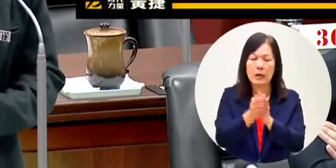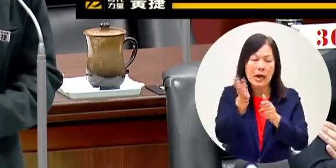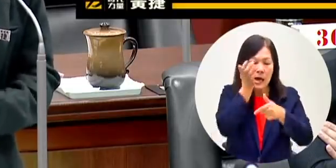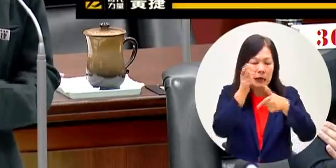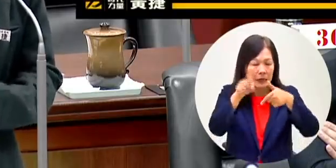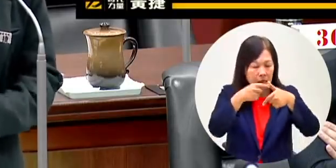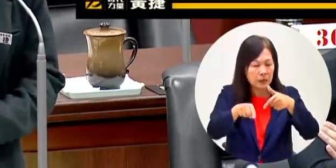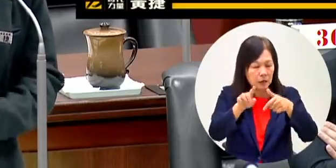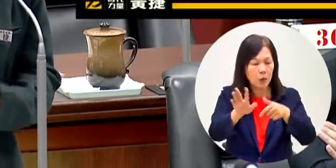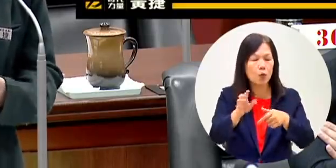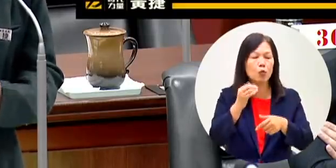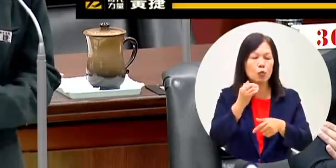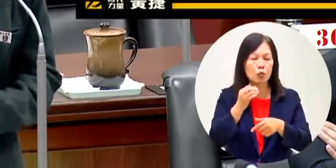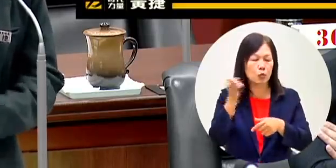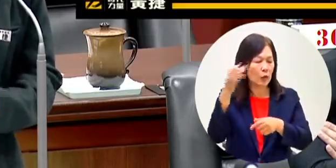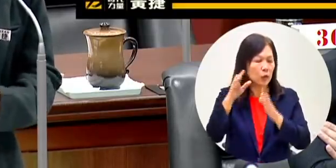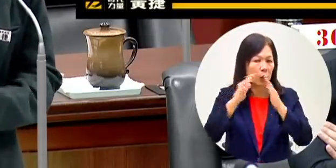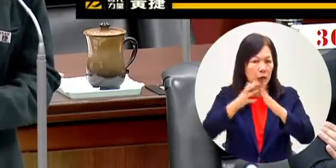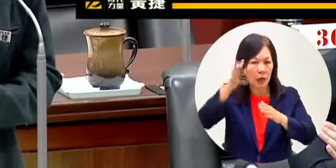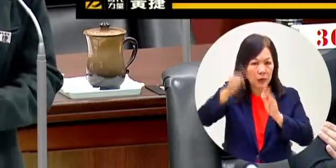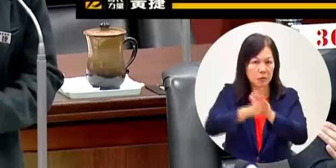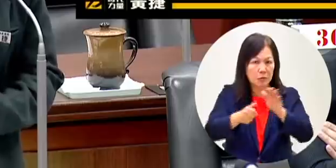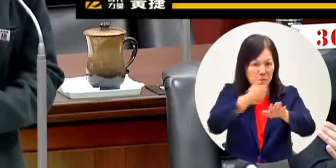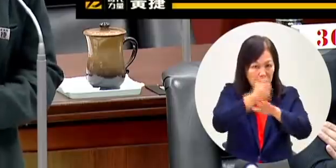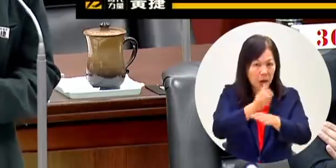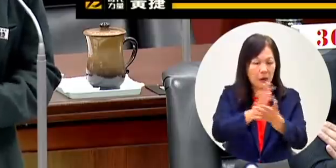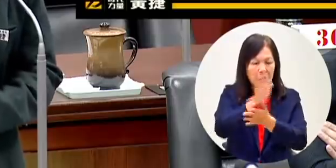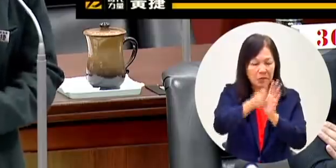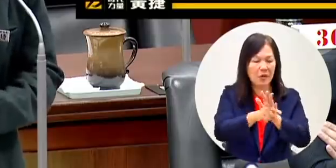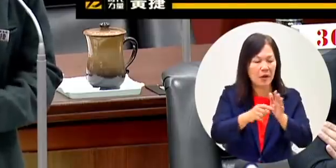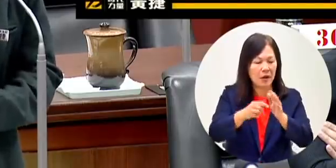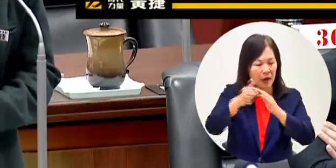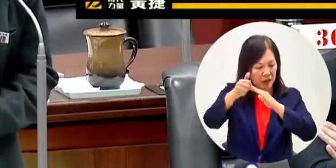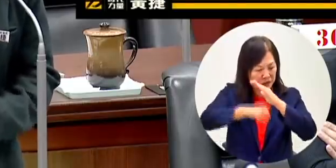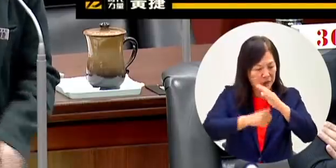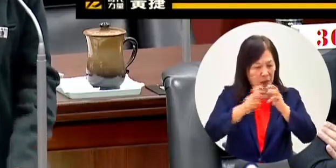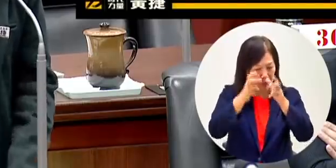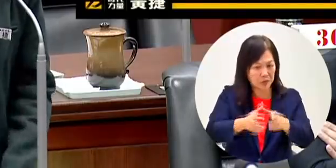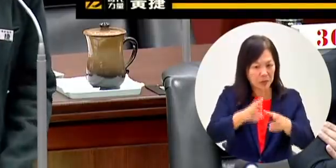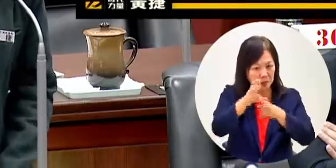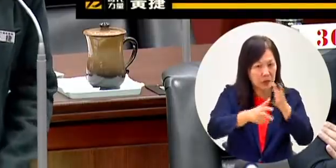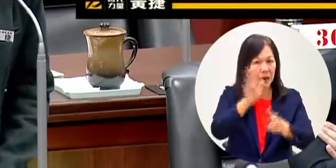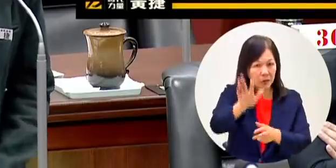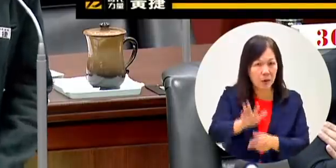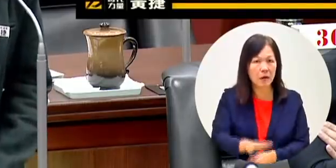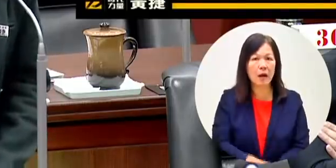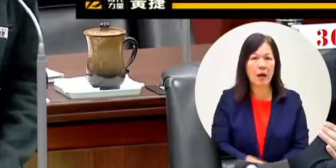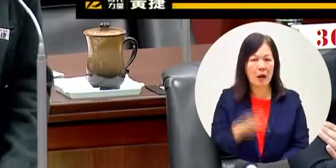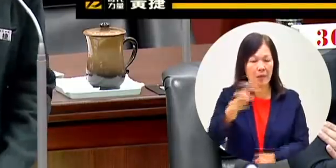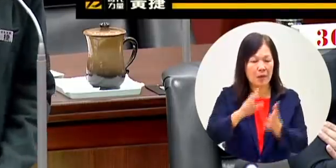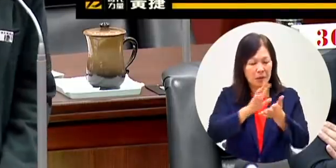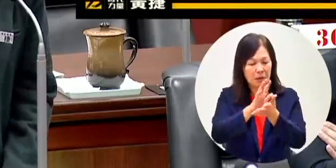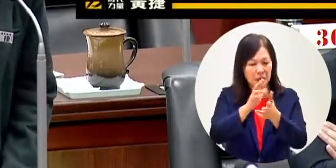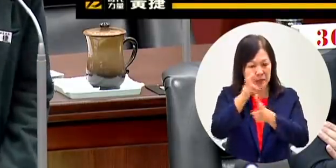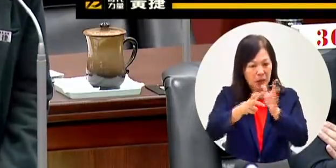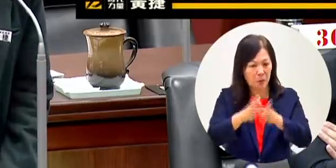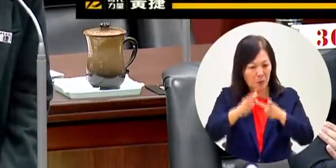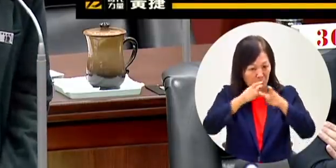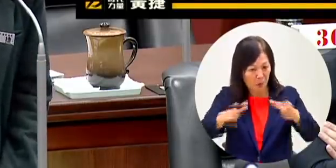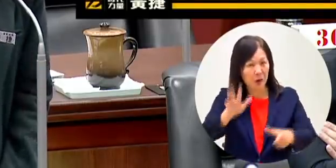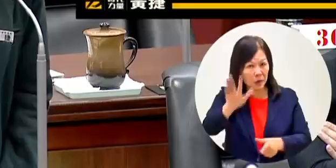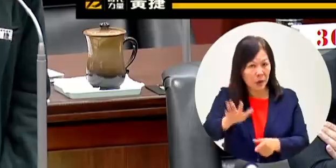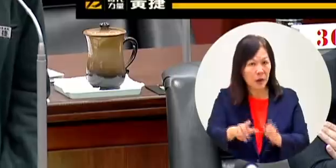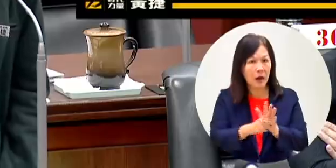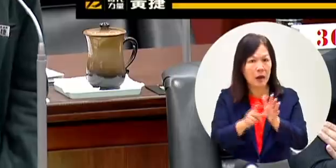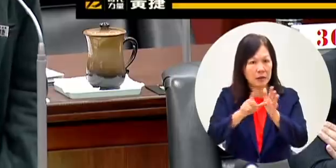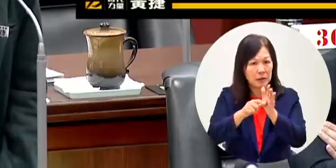又有机会可以进驻了，石化业者是不是有增厂跟扩厂的机会了？这个部分可不可以请市长出来说明一下，为